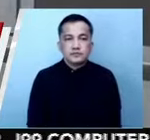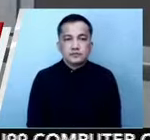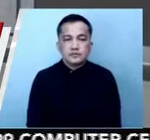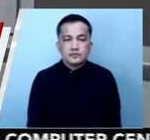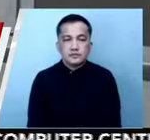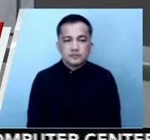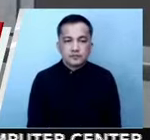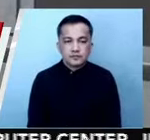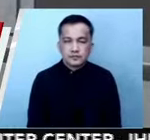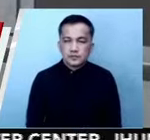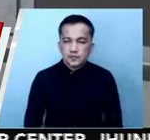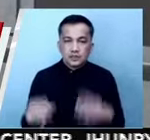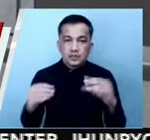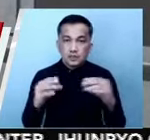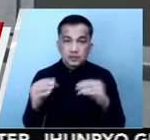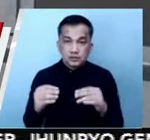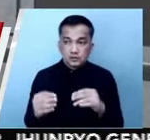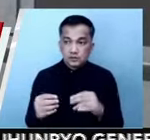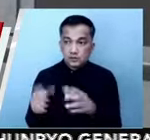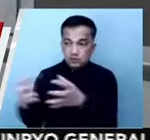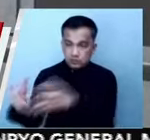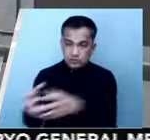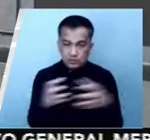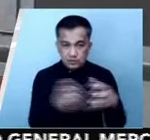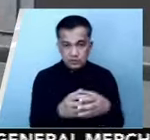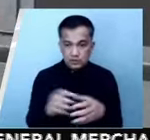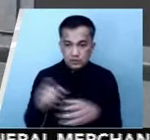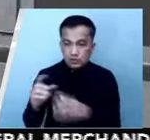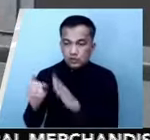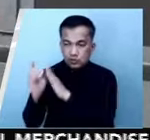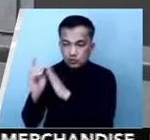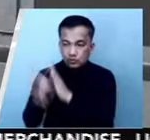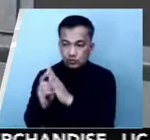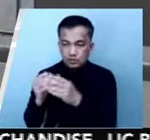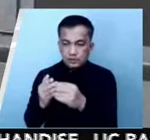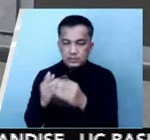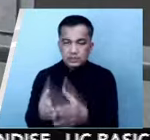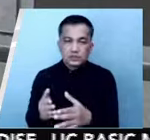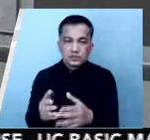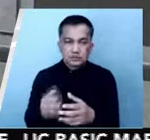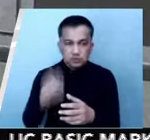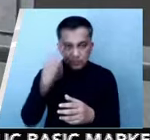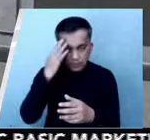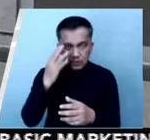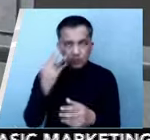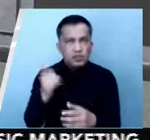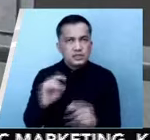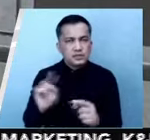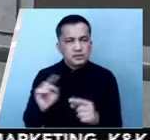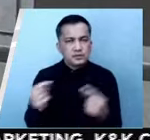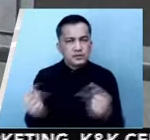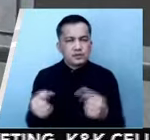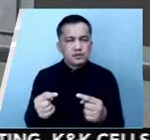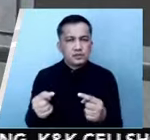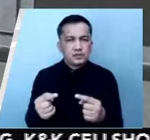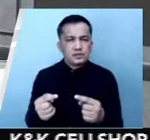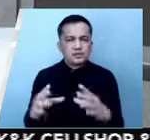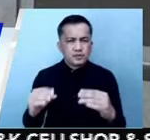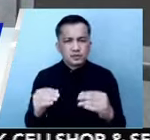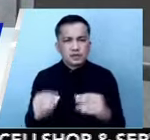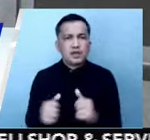Kinakausap po natin ngayon yung dalawang grupo, yung dorm leaders po nila, para po malaman po yung hindi nila pagkakaintindihan at para mapag-usapan kung paano